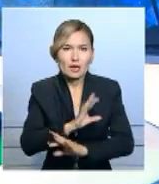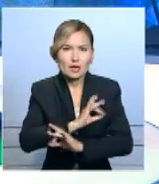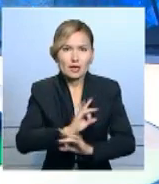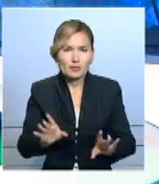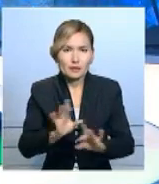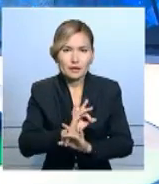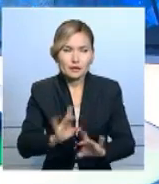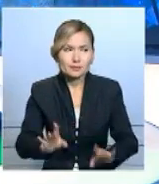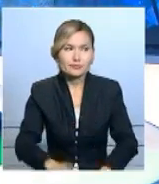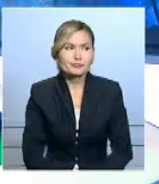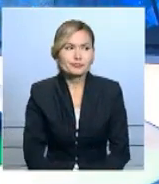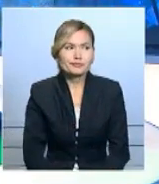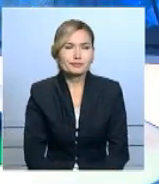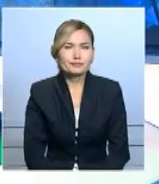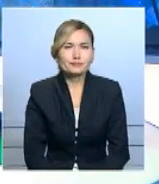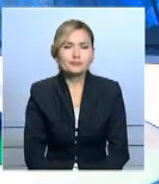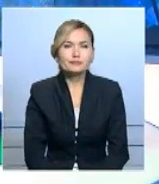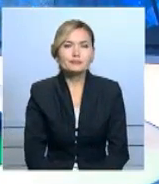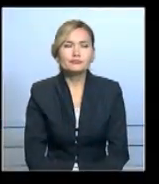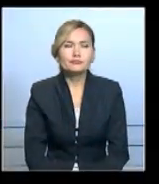Айдарбек Айтмұхамбетұлы да көріп қайтты.